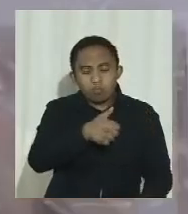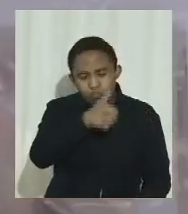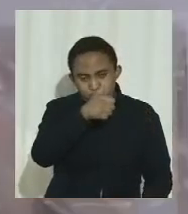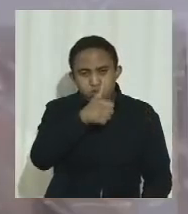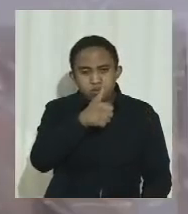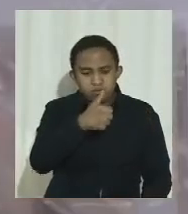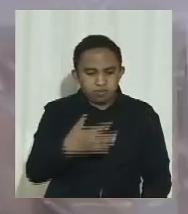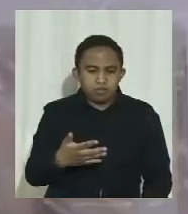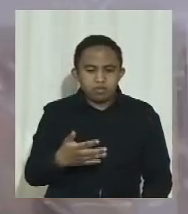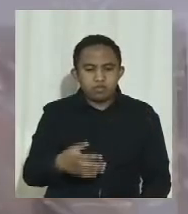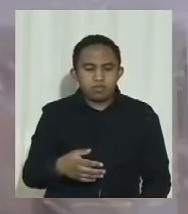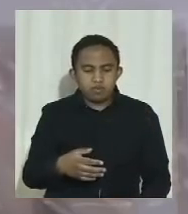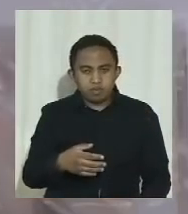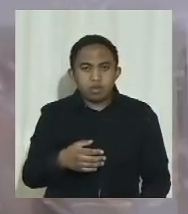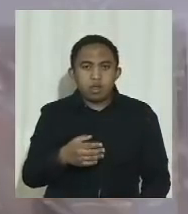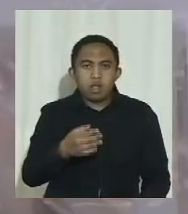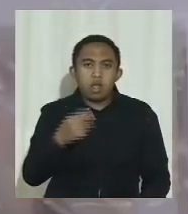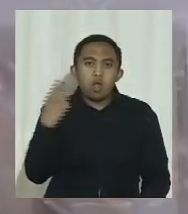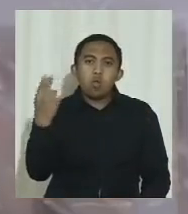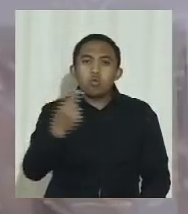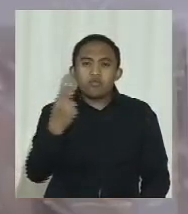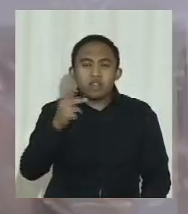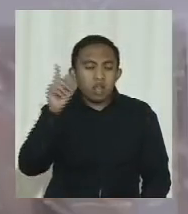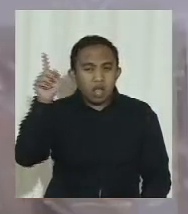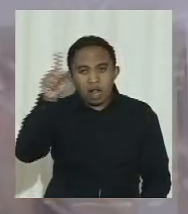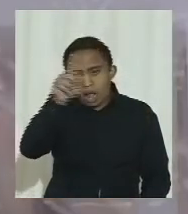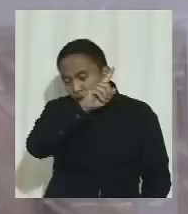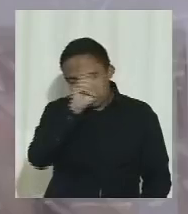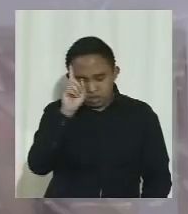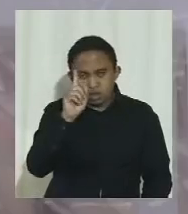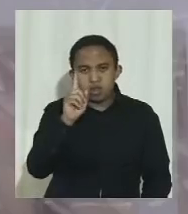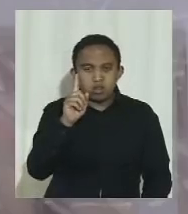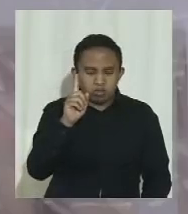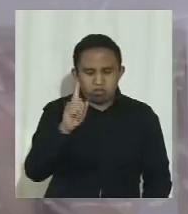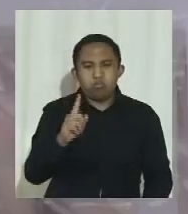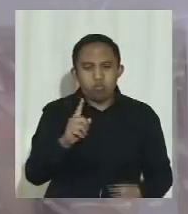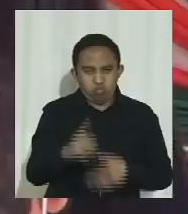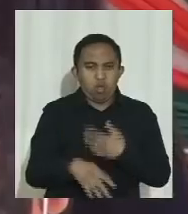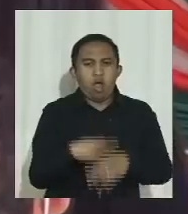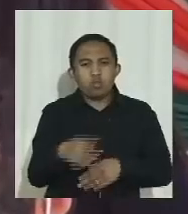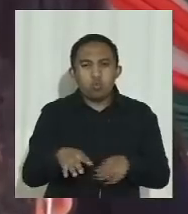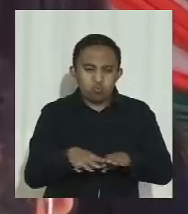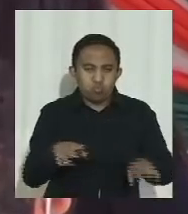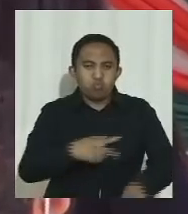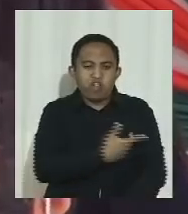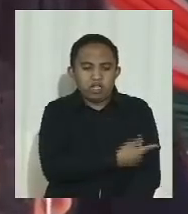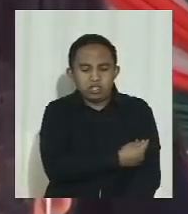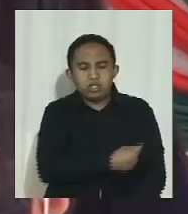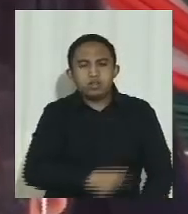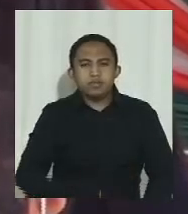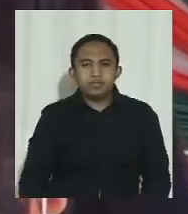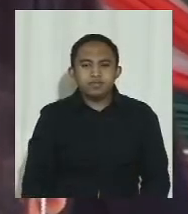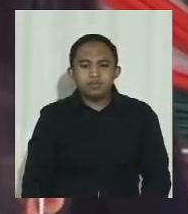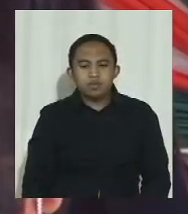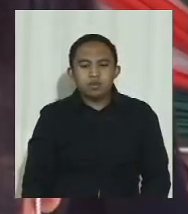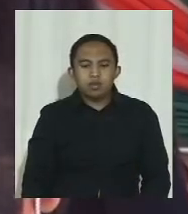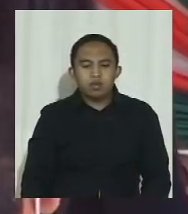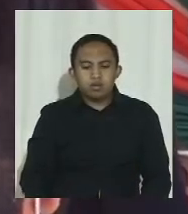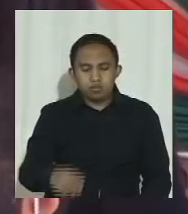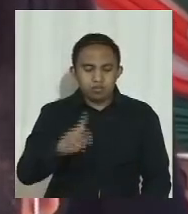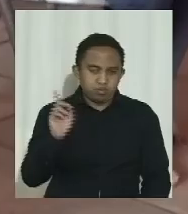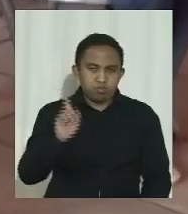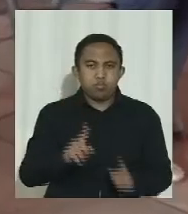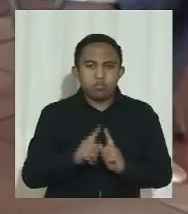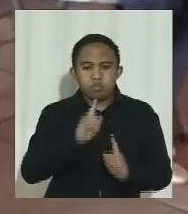ny oniversite ranonosy no ataony fanaovana vaksiny. Nambara teto fa hisokatra amin'ny alarobia ho avy izao ihany